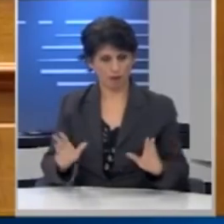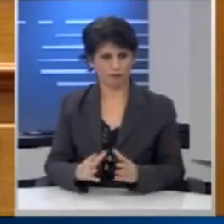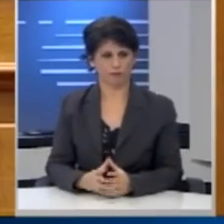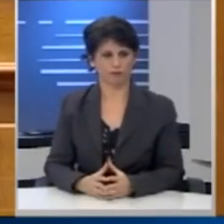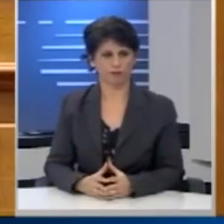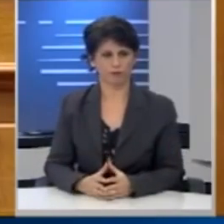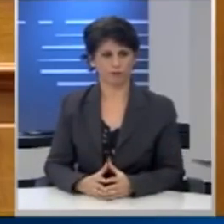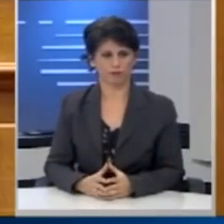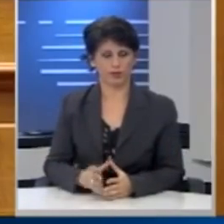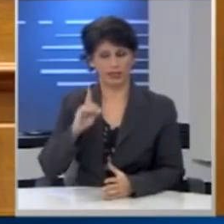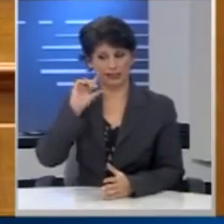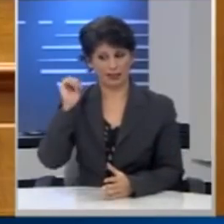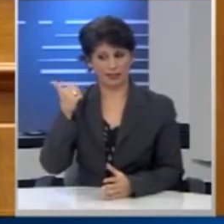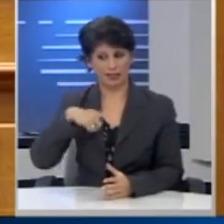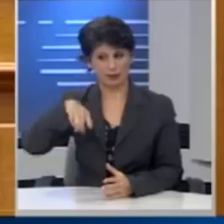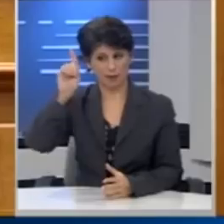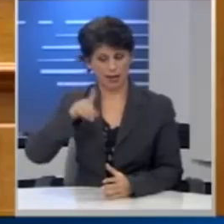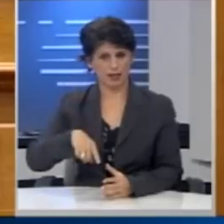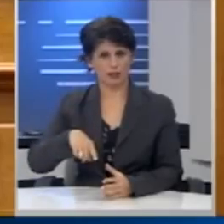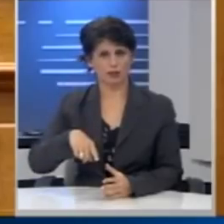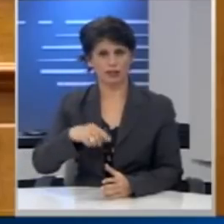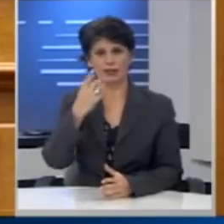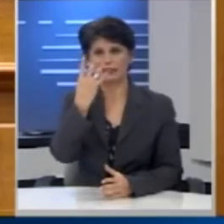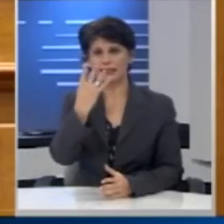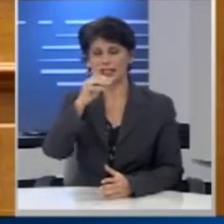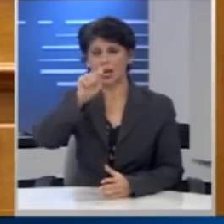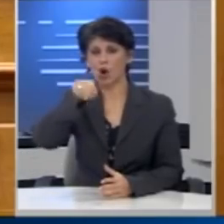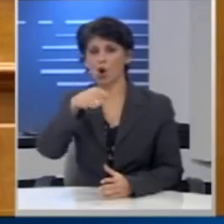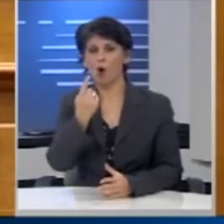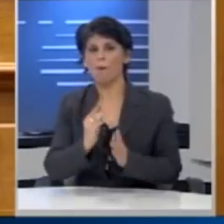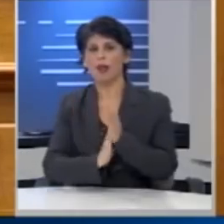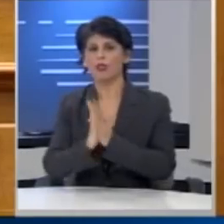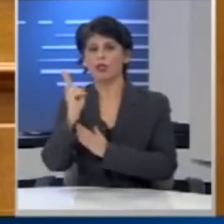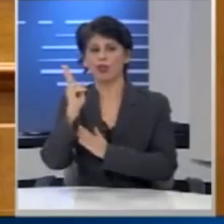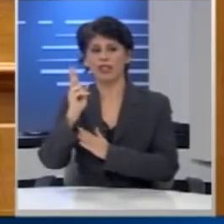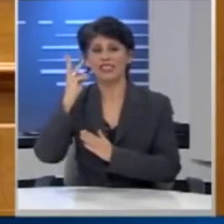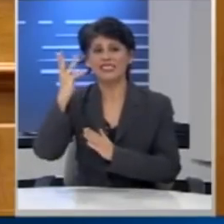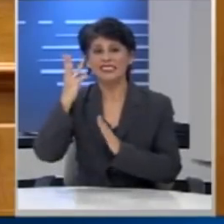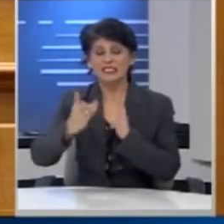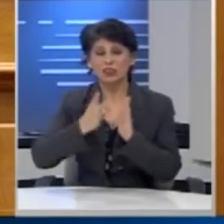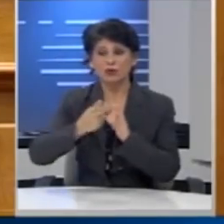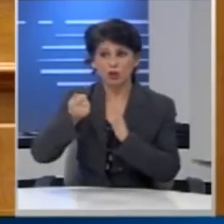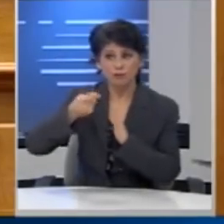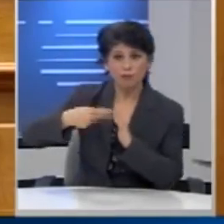Στο κλείσιμο της θεσινής μέρας ήταν στο 4,12.